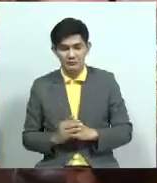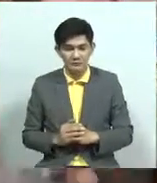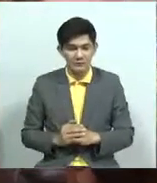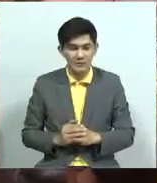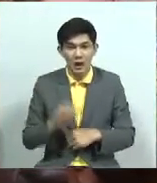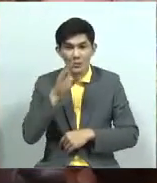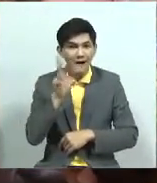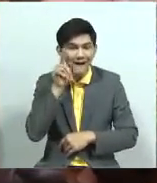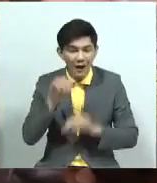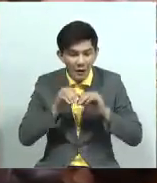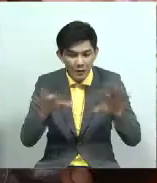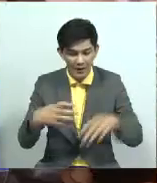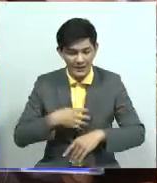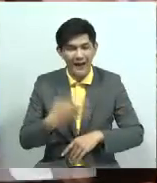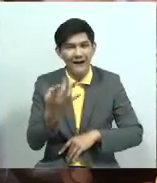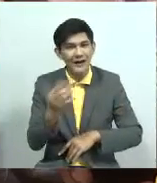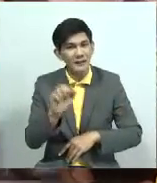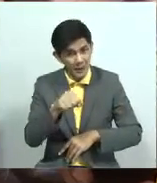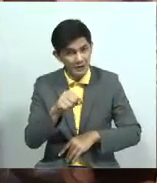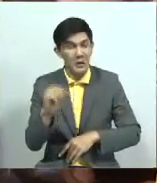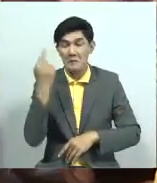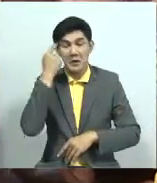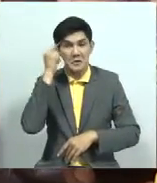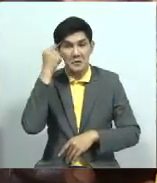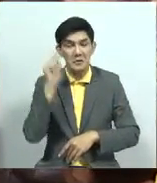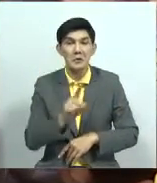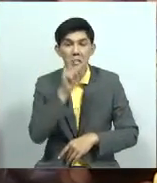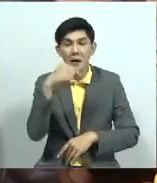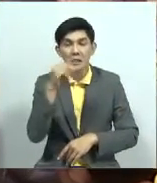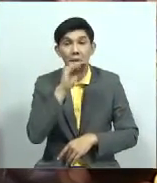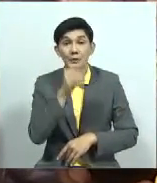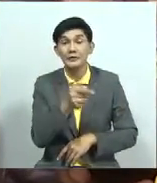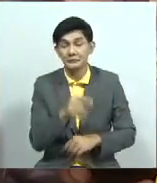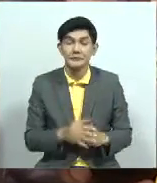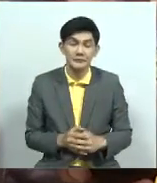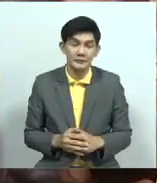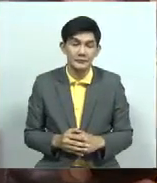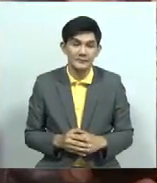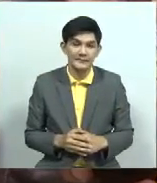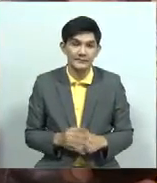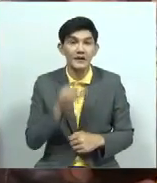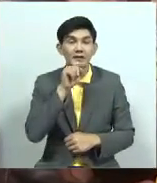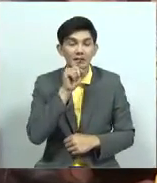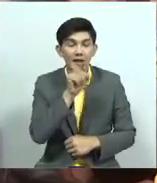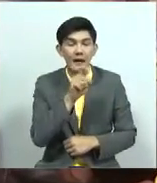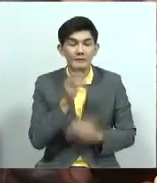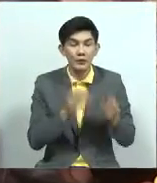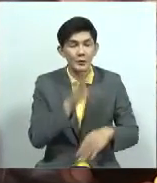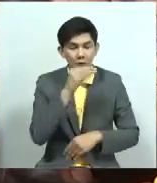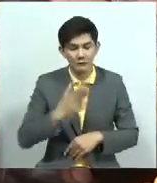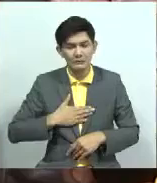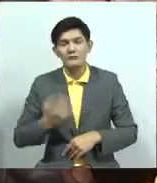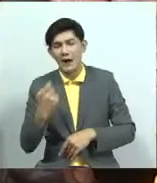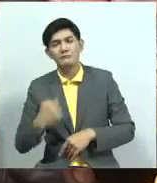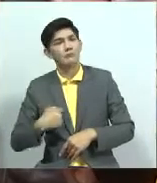ปล่อยข่าวมาเพื่อหวังผลอะไรยังไงไหมคร ับ ไม่รู้ต้องไปถามคนให้ข่าวนะไปถามคนให้ข่าวถามเราจะไป